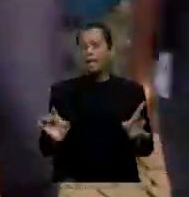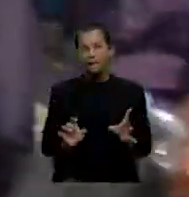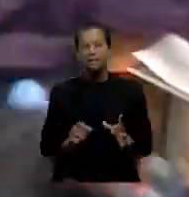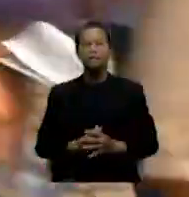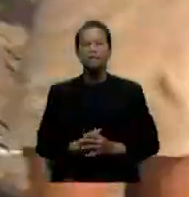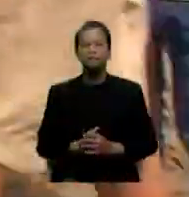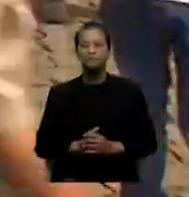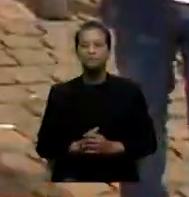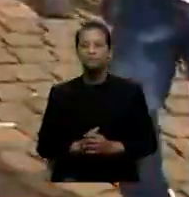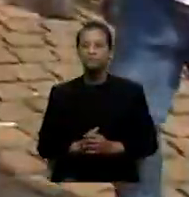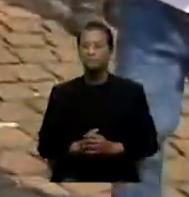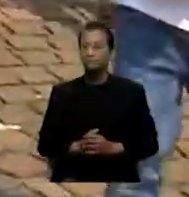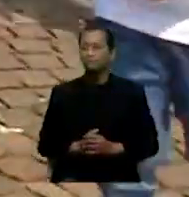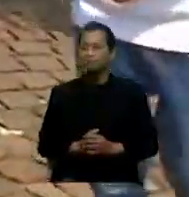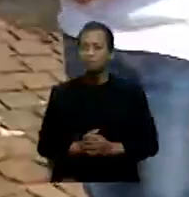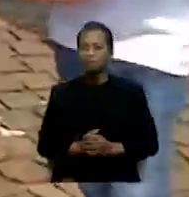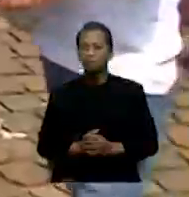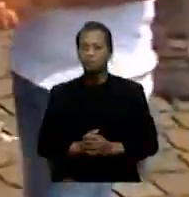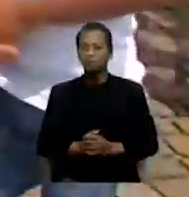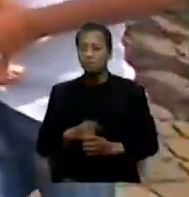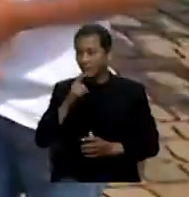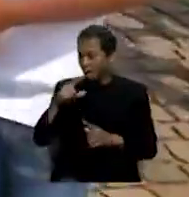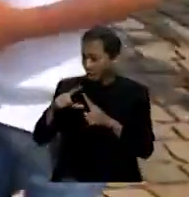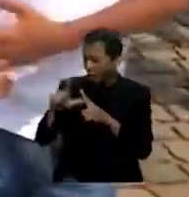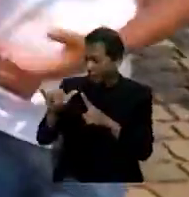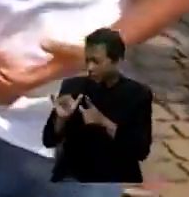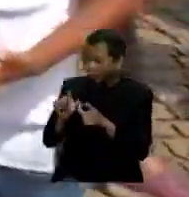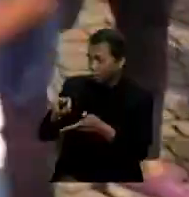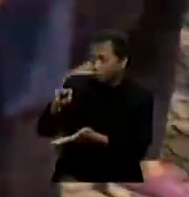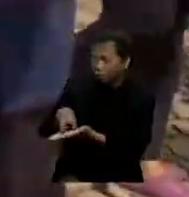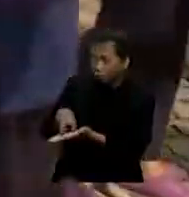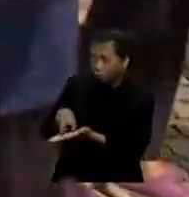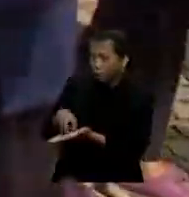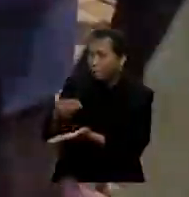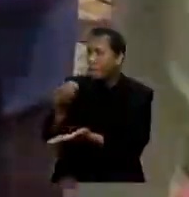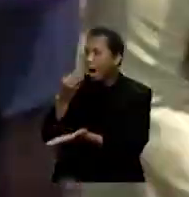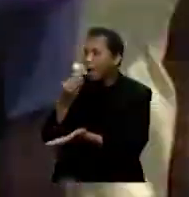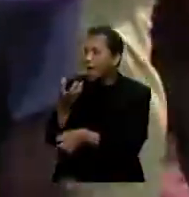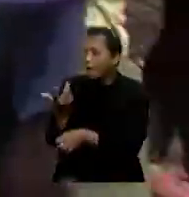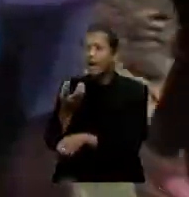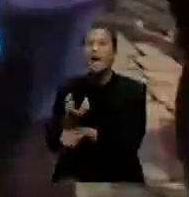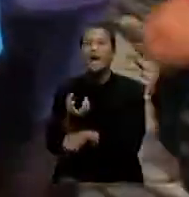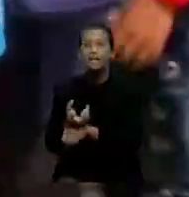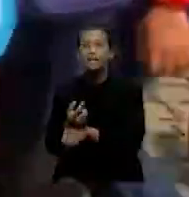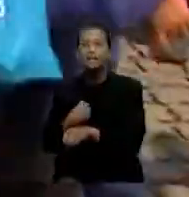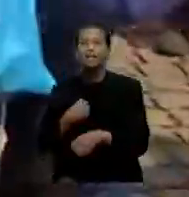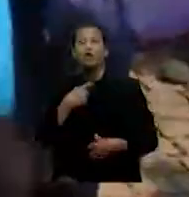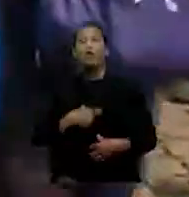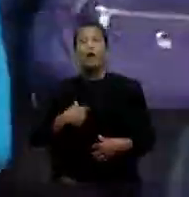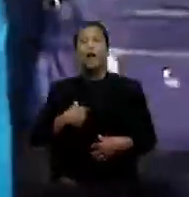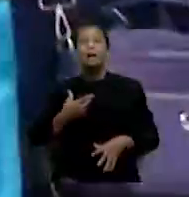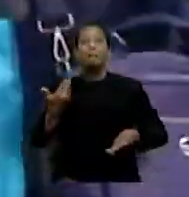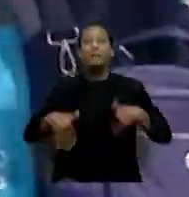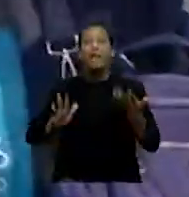Bang Awi duduknya nggak deprok, dia makan nanas. Nih orang Betawi Depok main ke Monas.